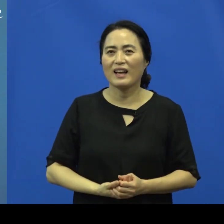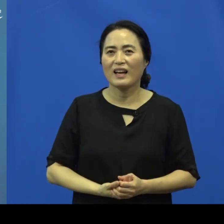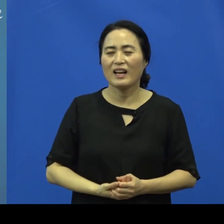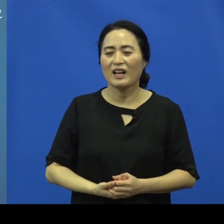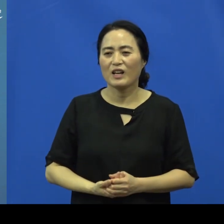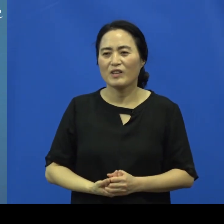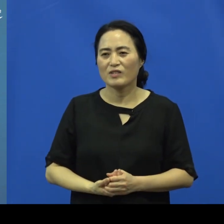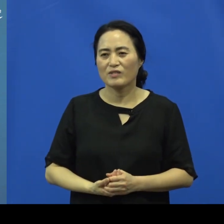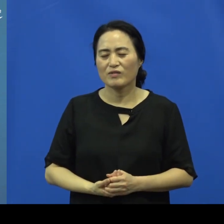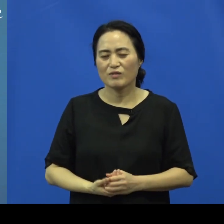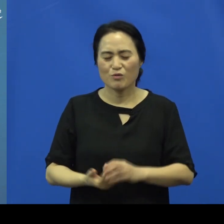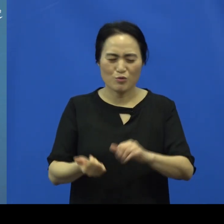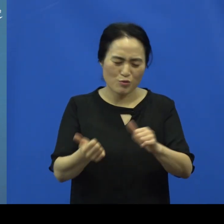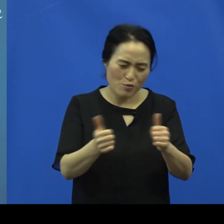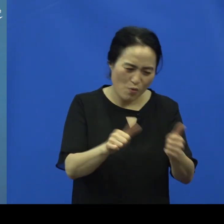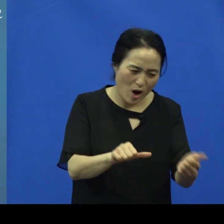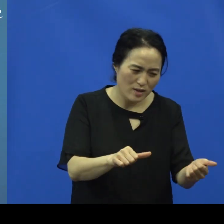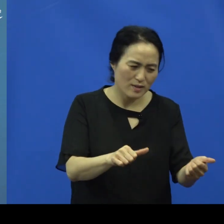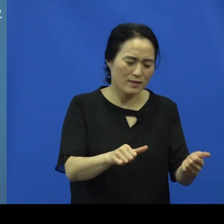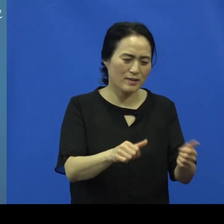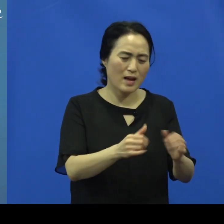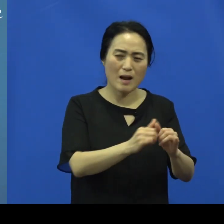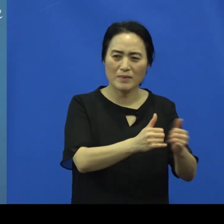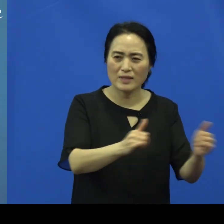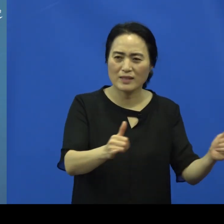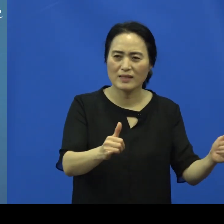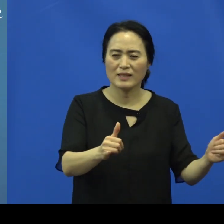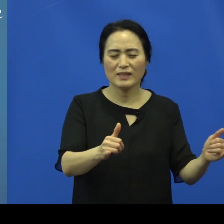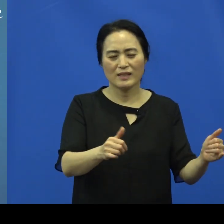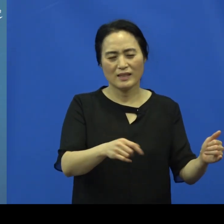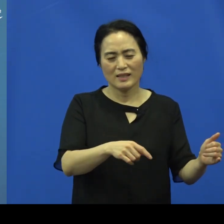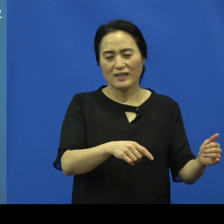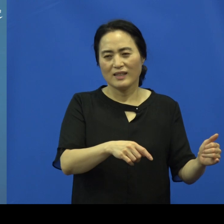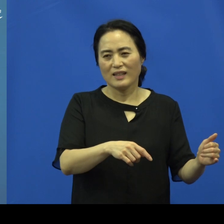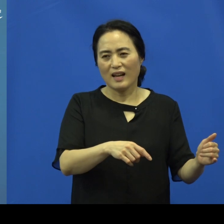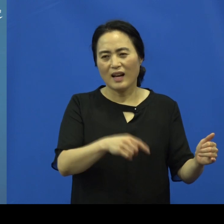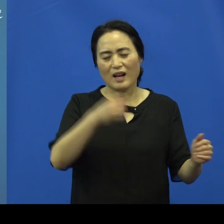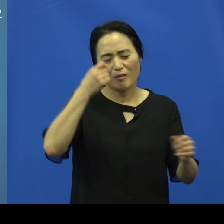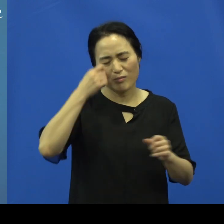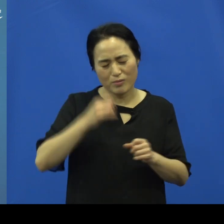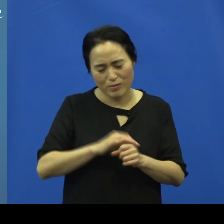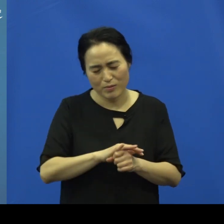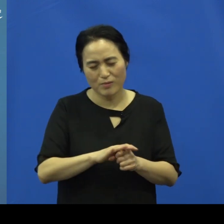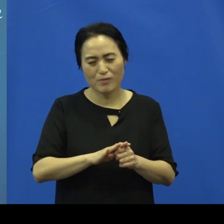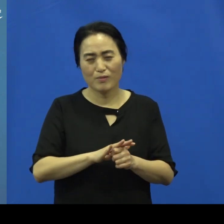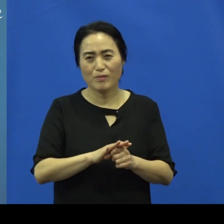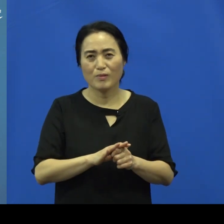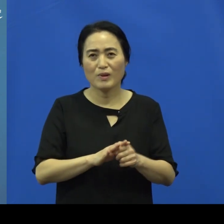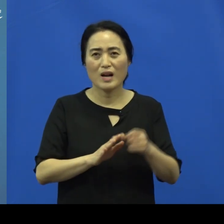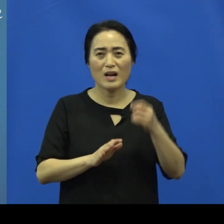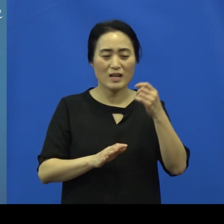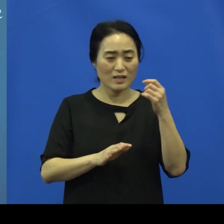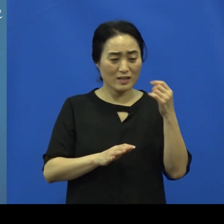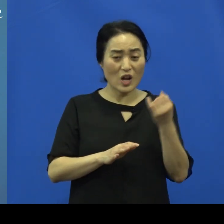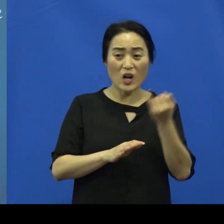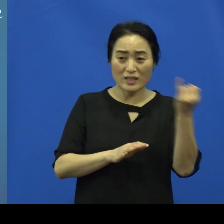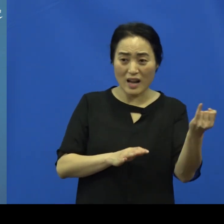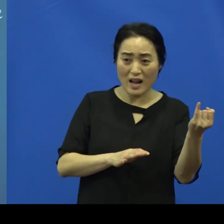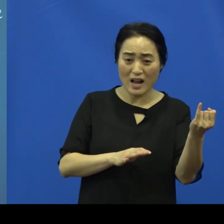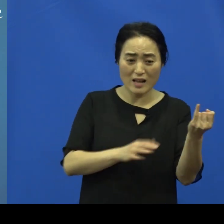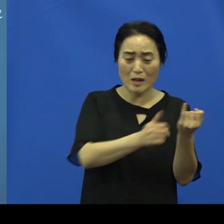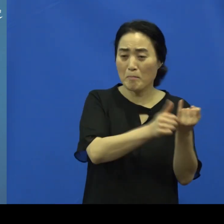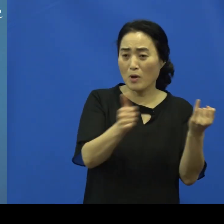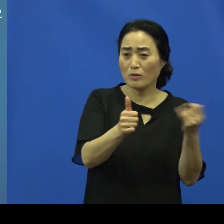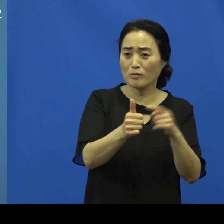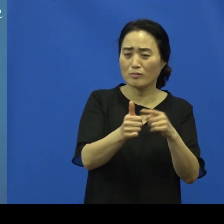죽어 있는 그것을 보고 그냥 지나가는 사람이 있고 그냥 장례를 쳐버리는 수도 있어. 이 여인의 아빠는 이미 죽은